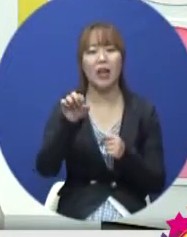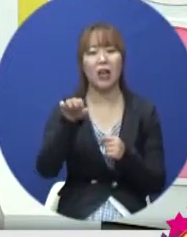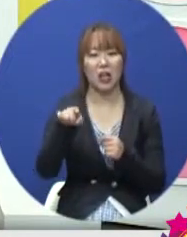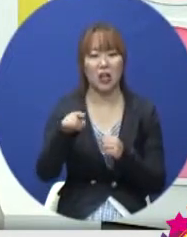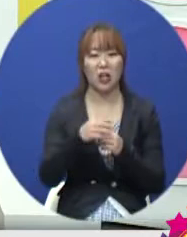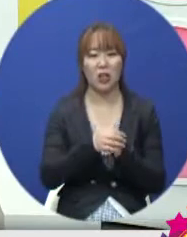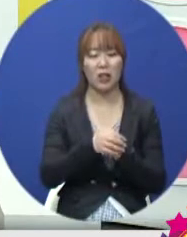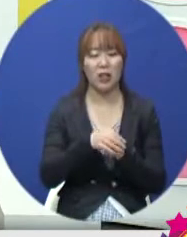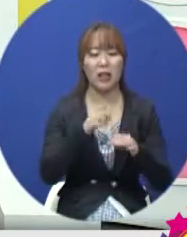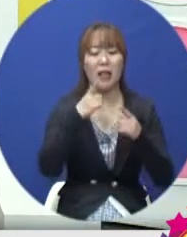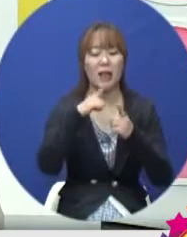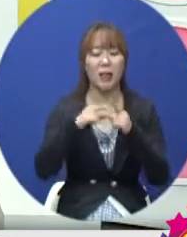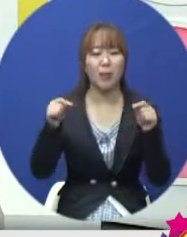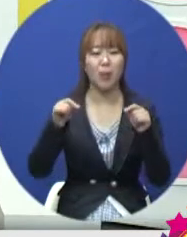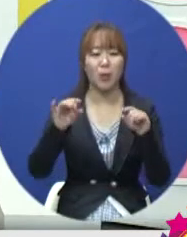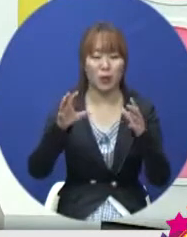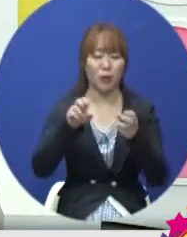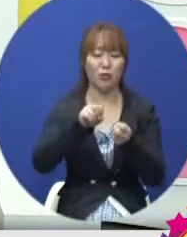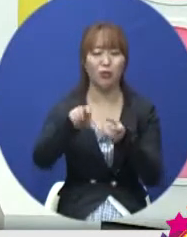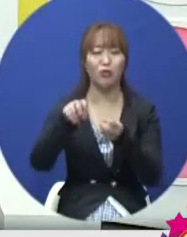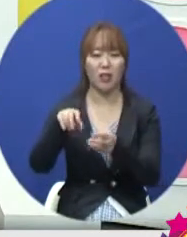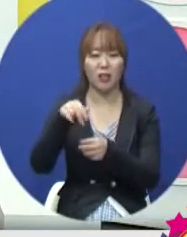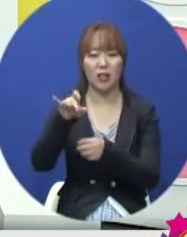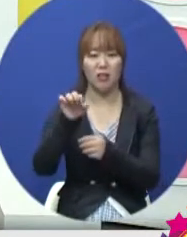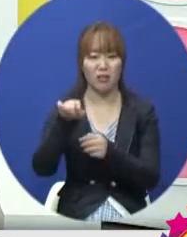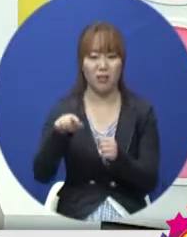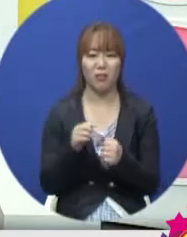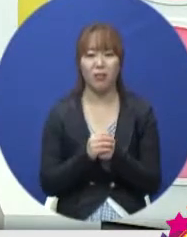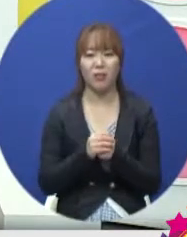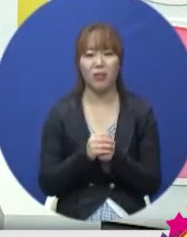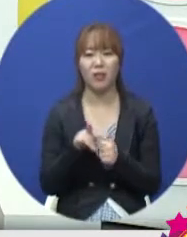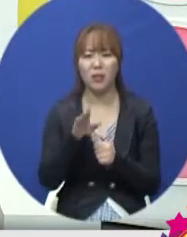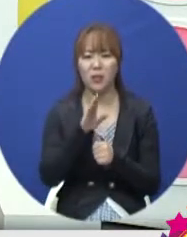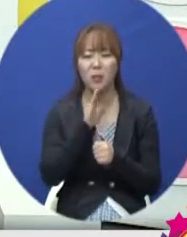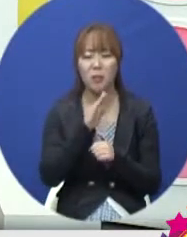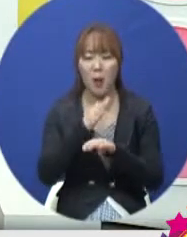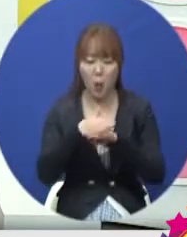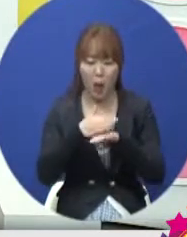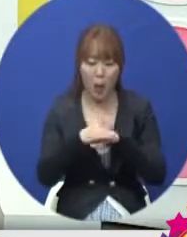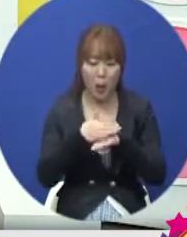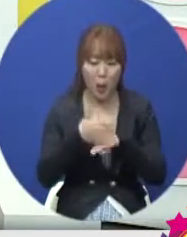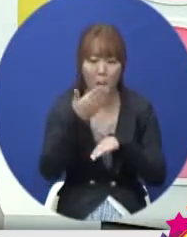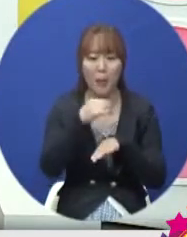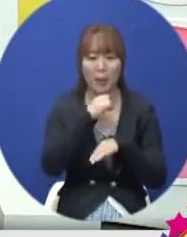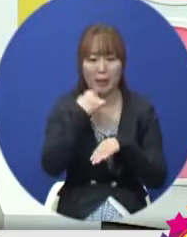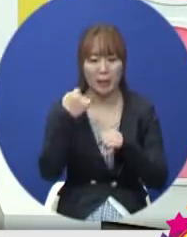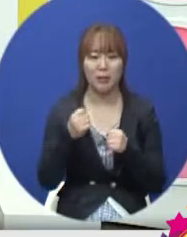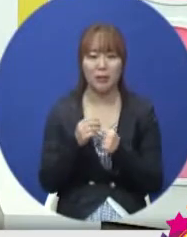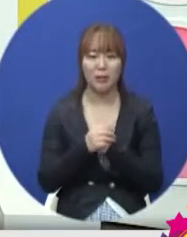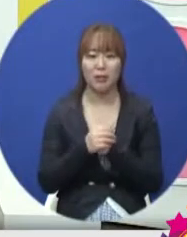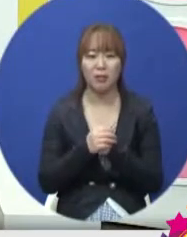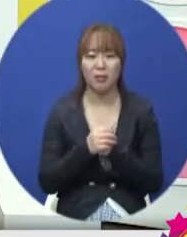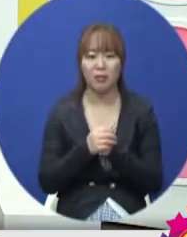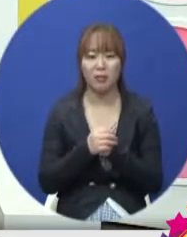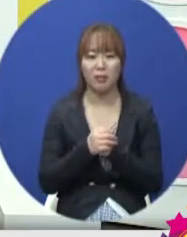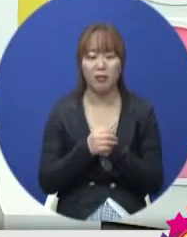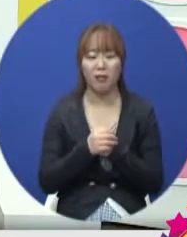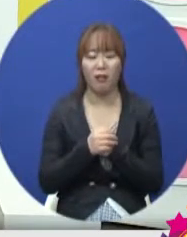아, 수출되고. 네. 우와. 저게 정말 회로 맛있어요. 너.